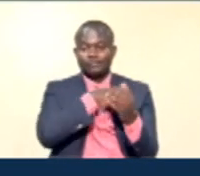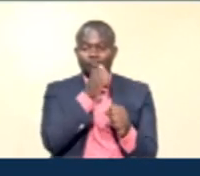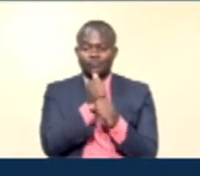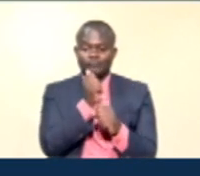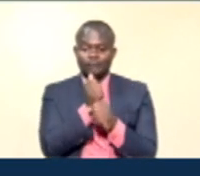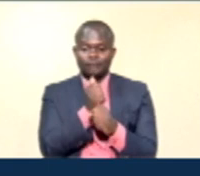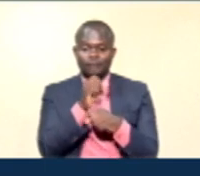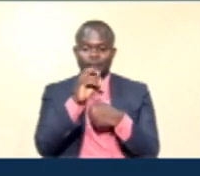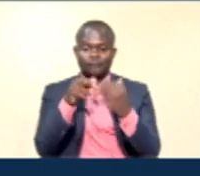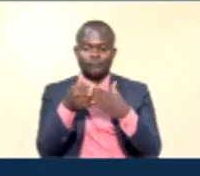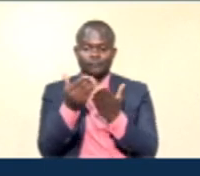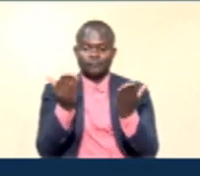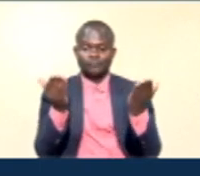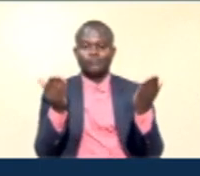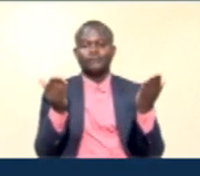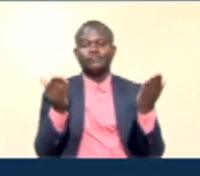gukora cyangwa se